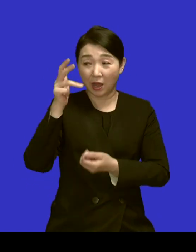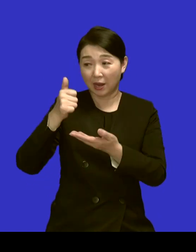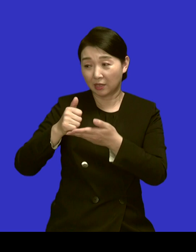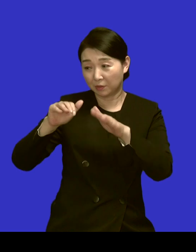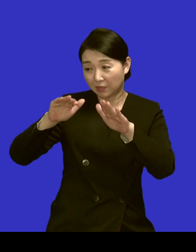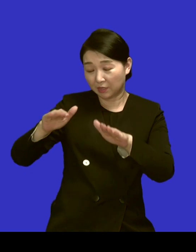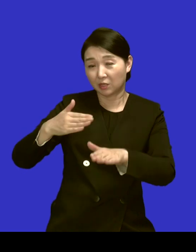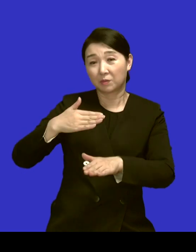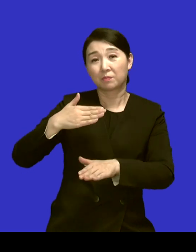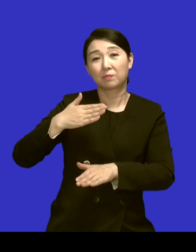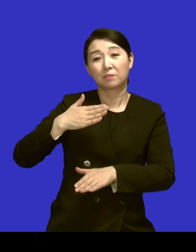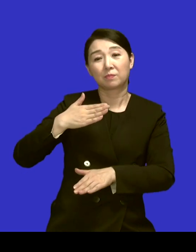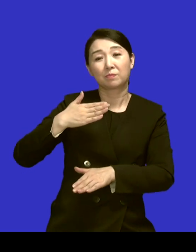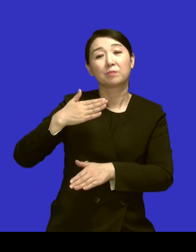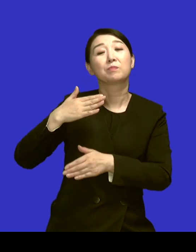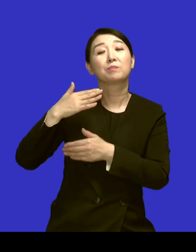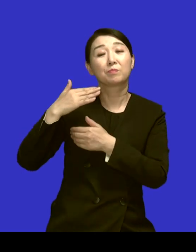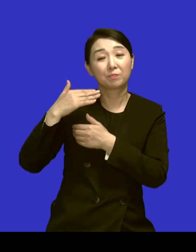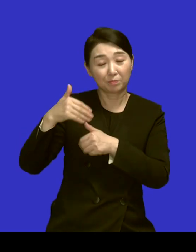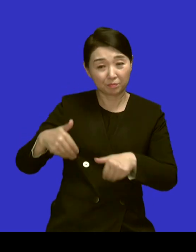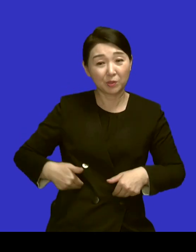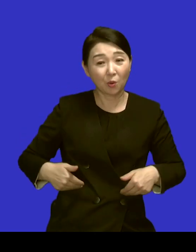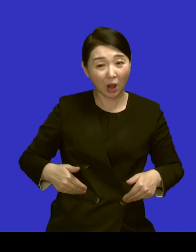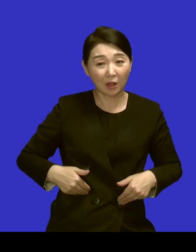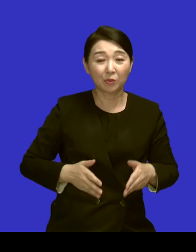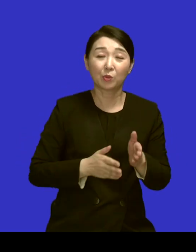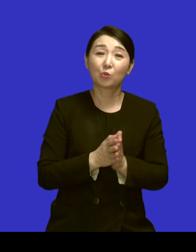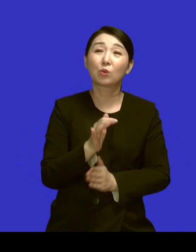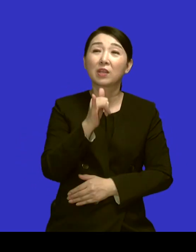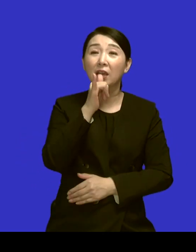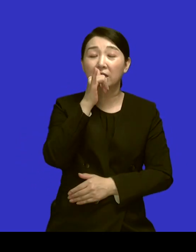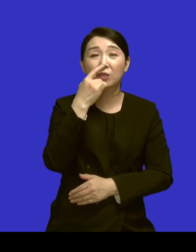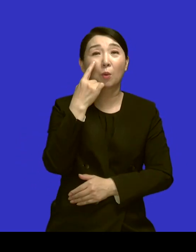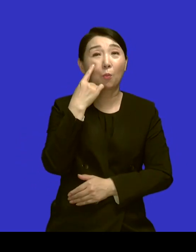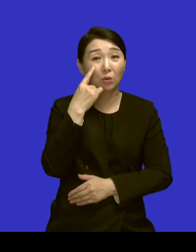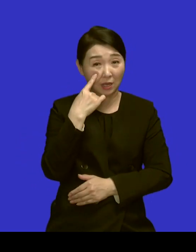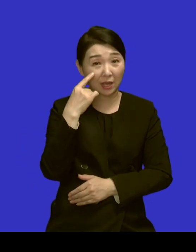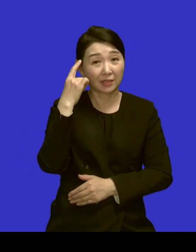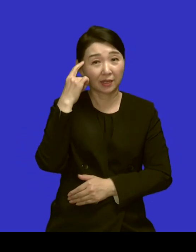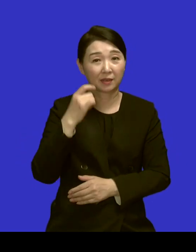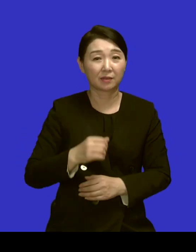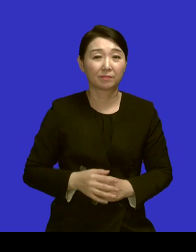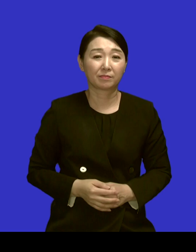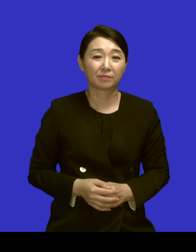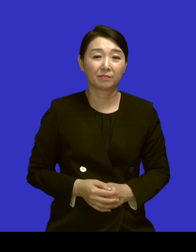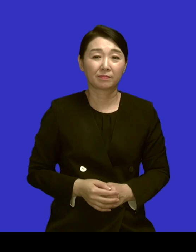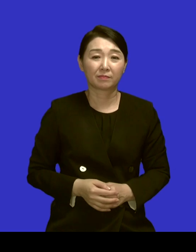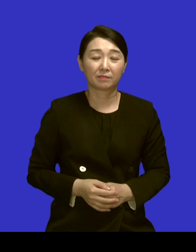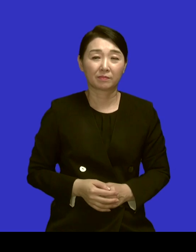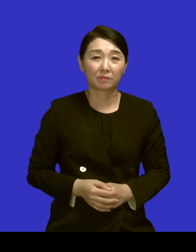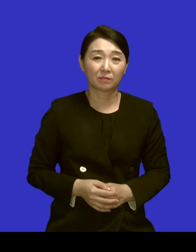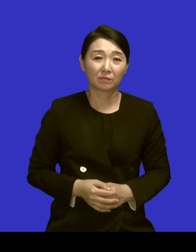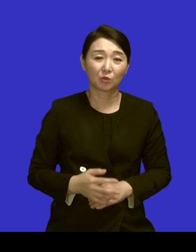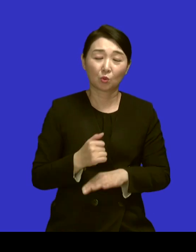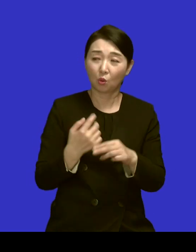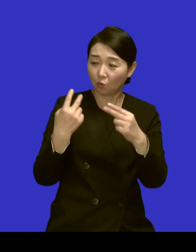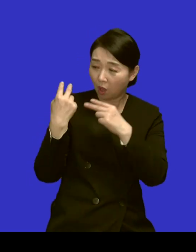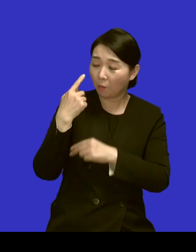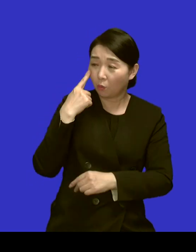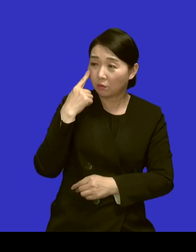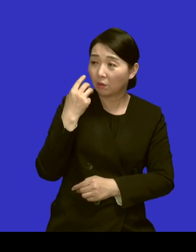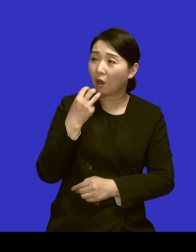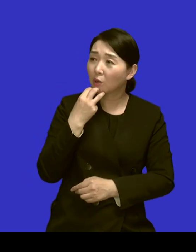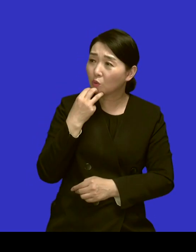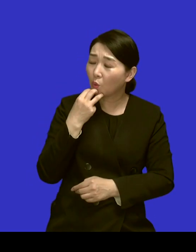지금 나라도 필요한 도시에 있자라는 그 기도였고 네. 돌아보니까 서울은